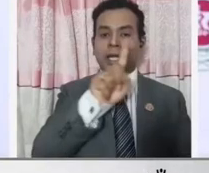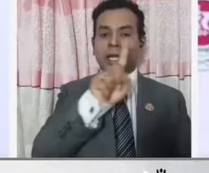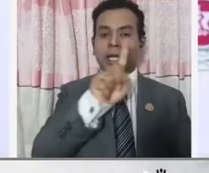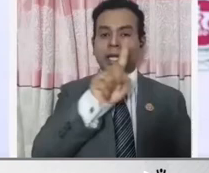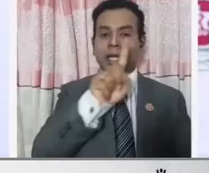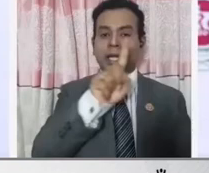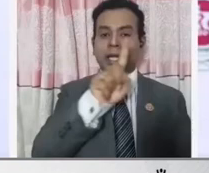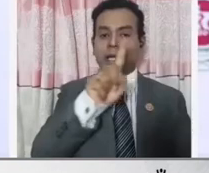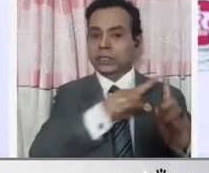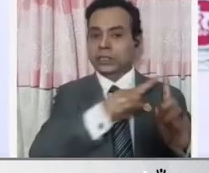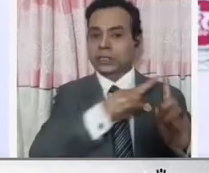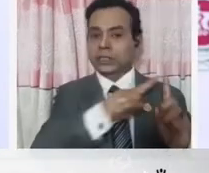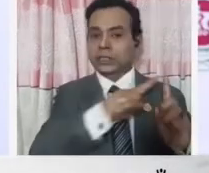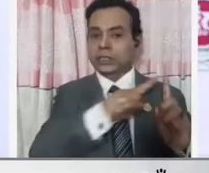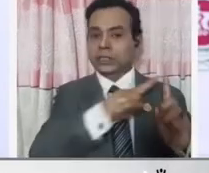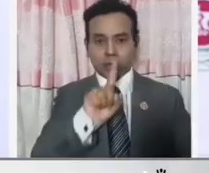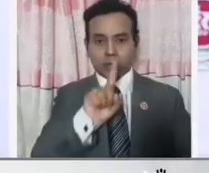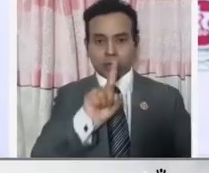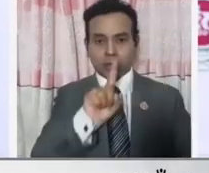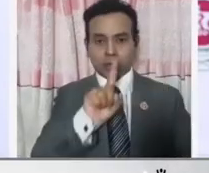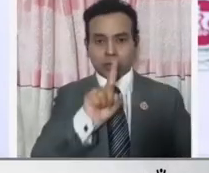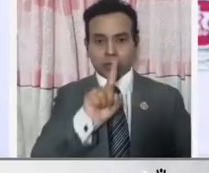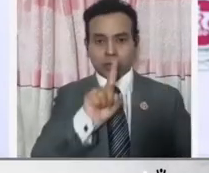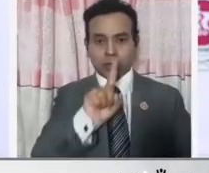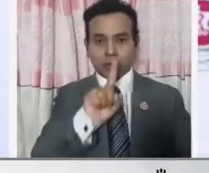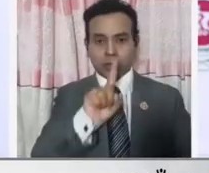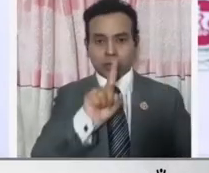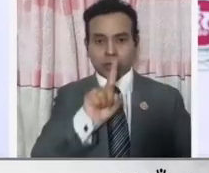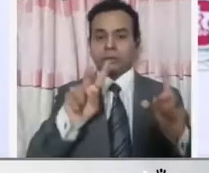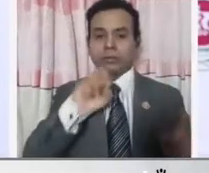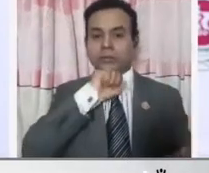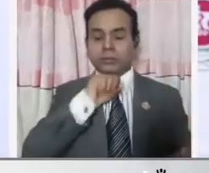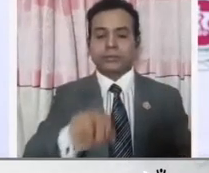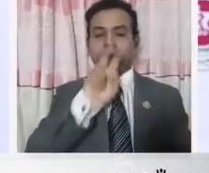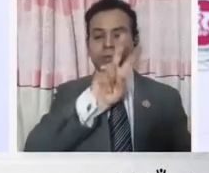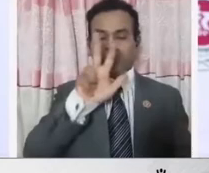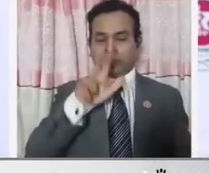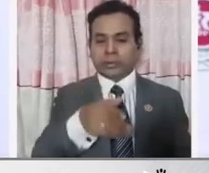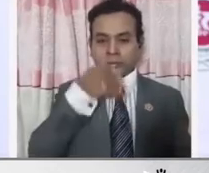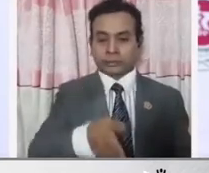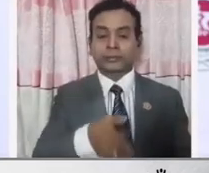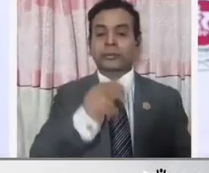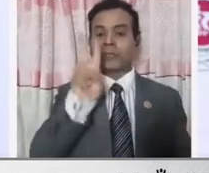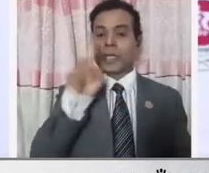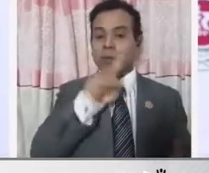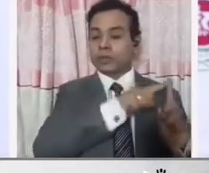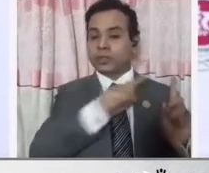জন, ৫১-৬০ ৭১৪ জন এবং ষাটোর্ধ্ব ১০৪২ জন।